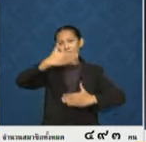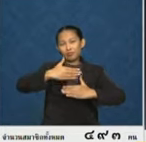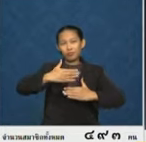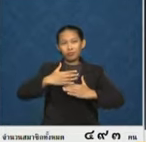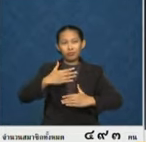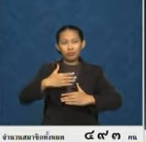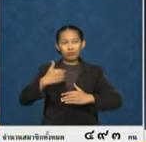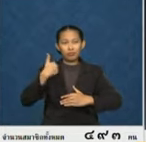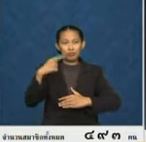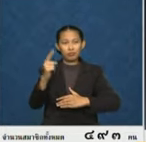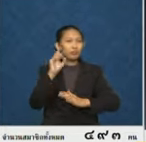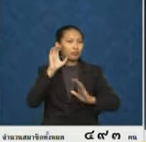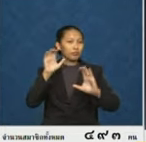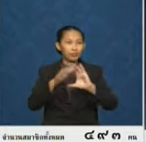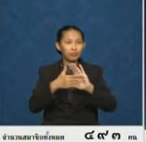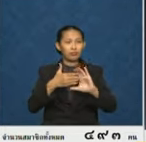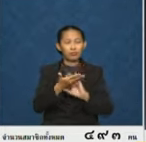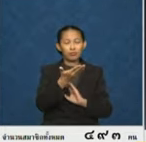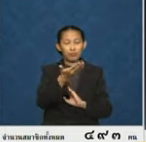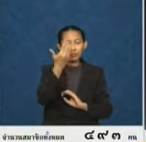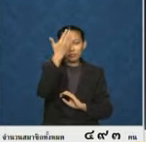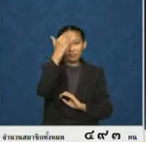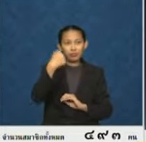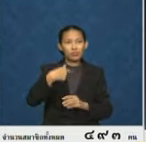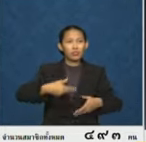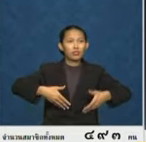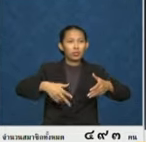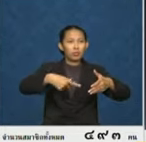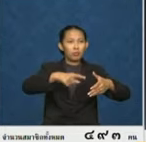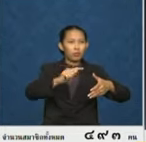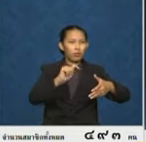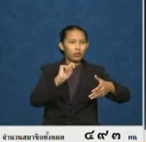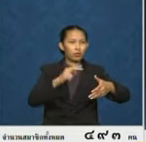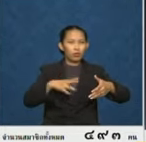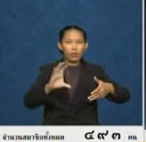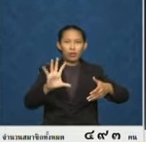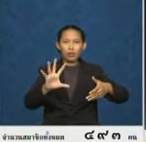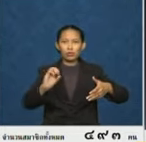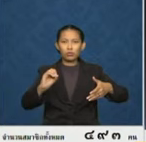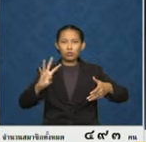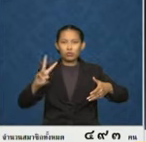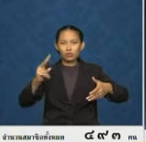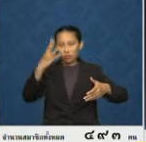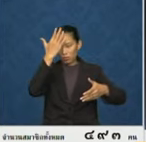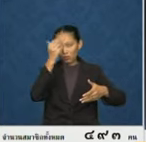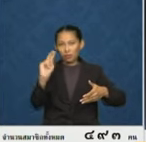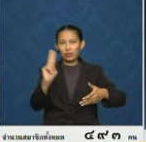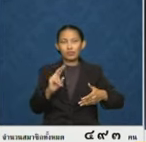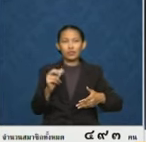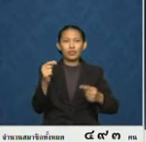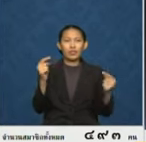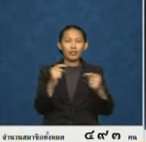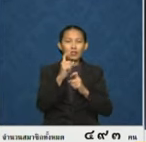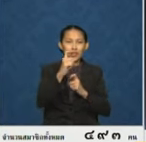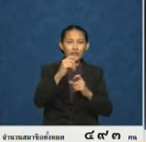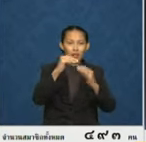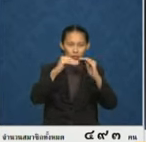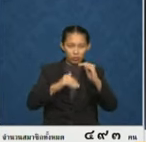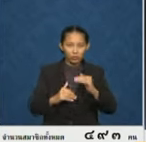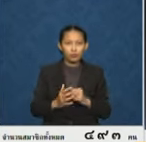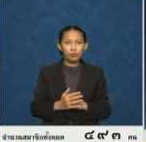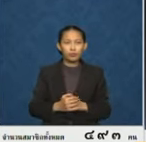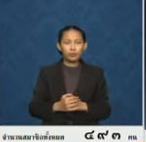ใหญ่นะครับถนนเลียบคลองเปรมประชากรปท 5042นะครับให้กลับมาใช้ได้โดยปลอดภัยโดยเร็วอีกครั้งนะ